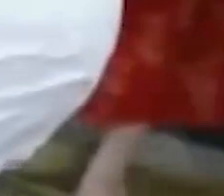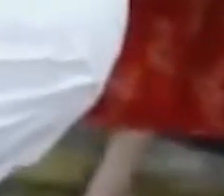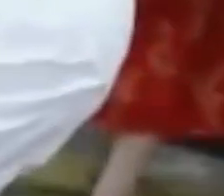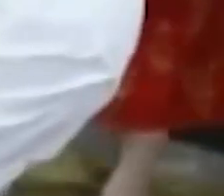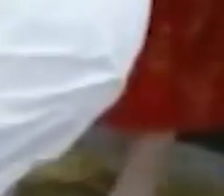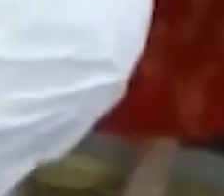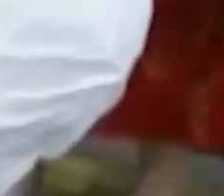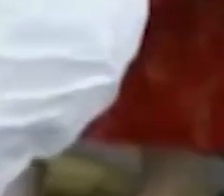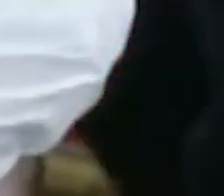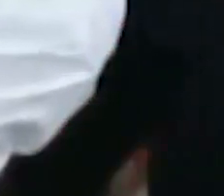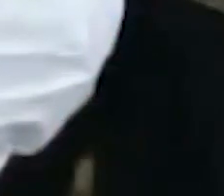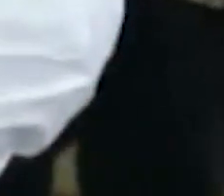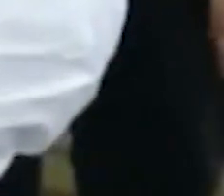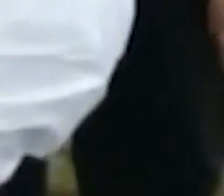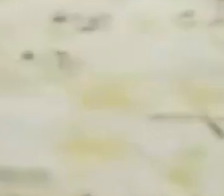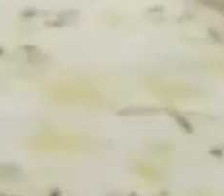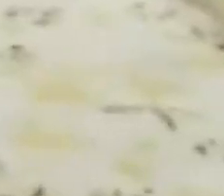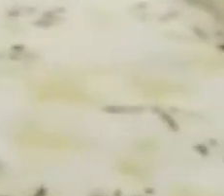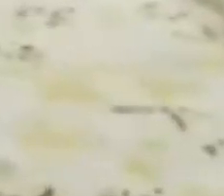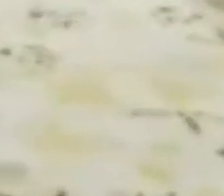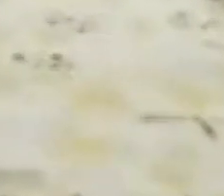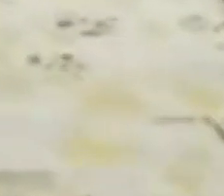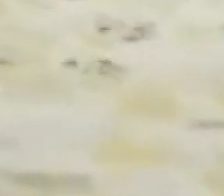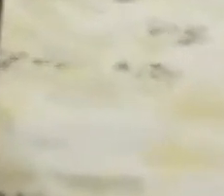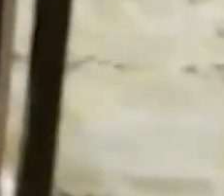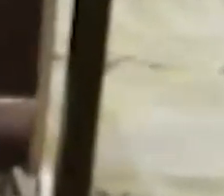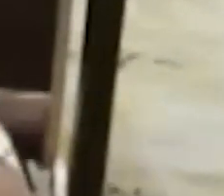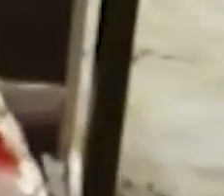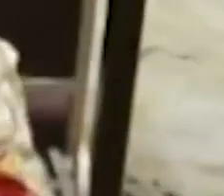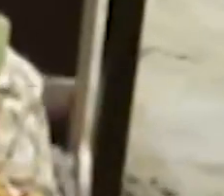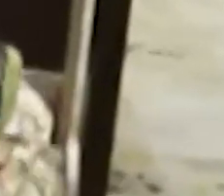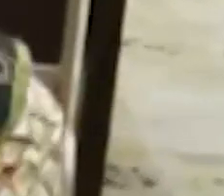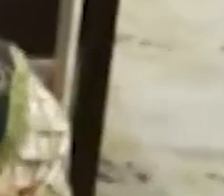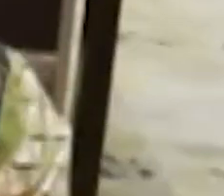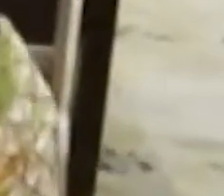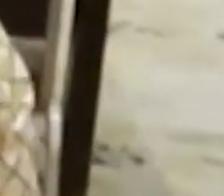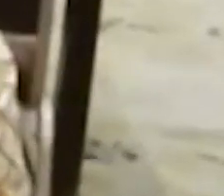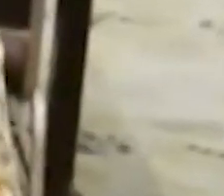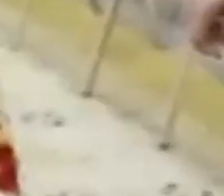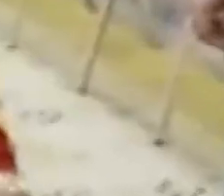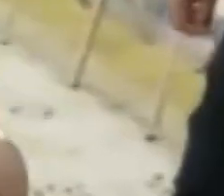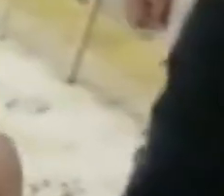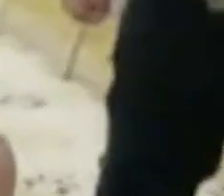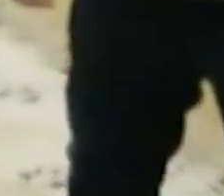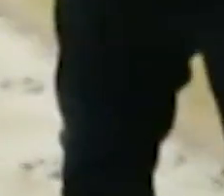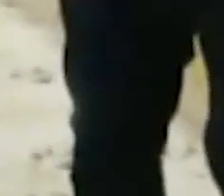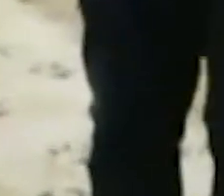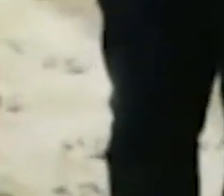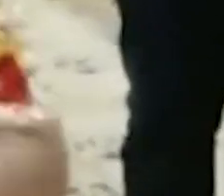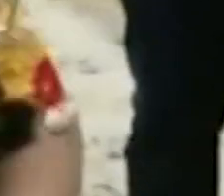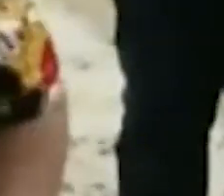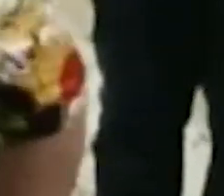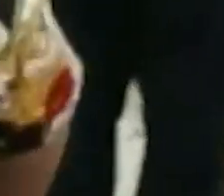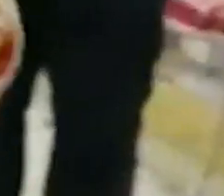Satu persatu aparatur sipil negara ASN di lingkungan pemerintah Kota Semarang mengikuti tes swab massal yang dilakukan untuk mendeteksi